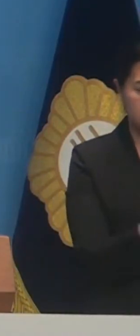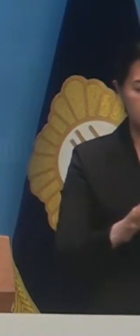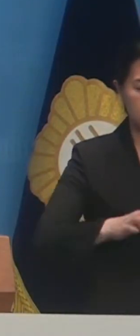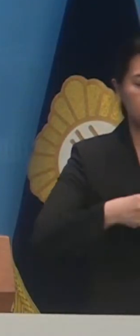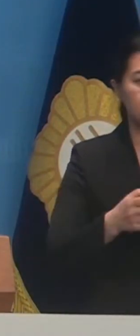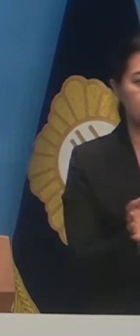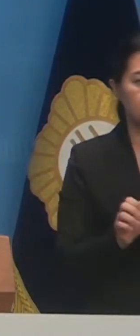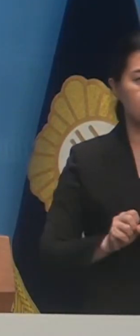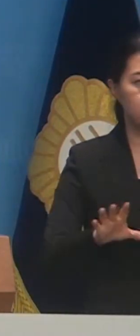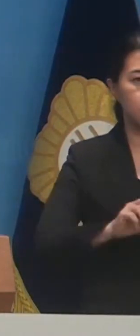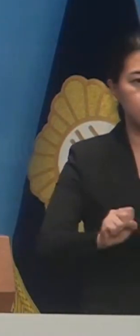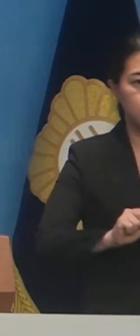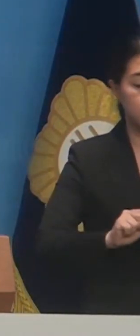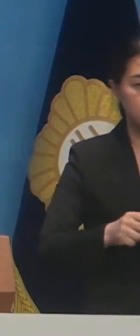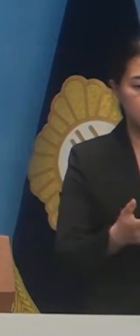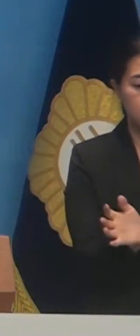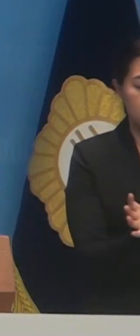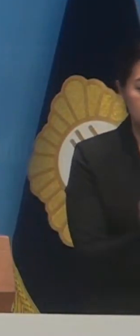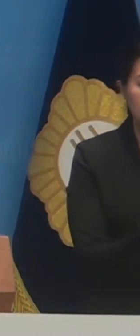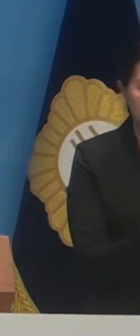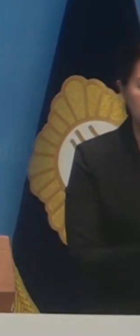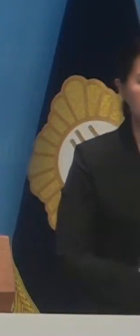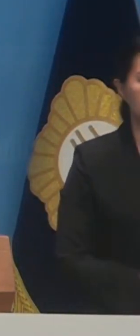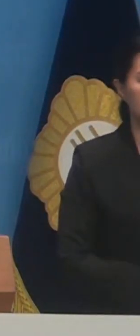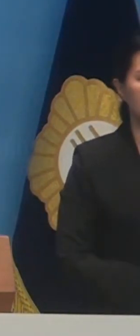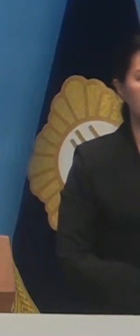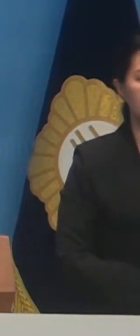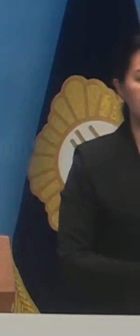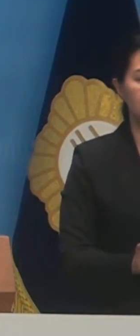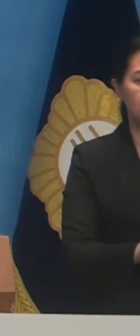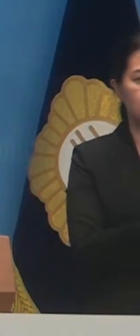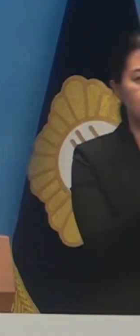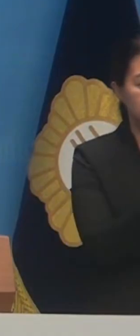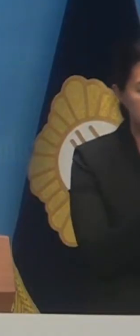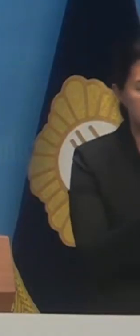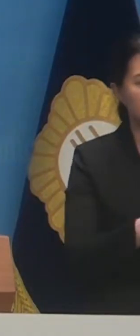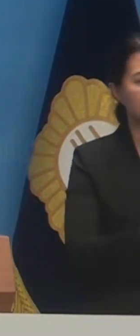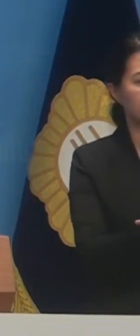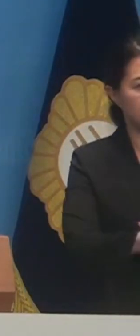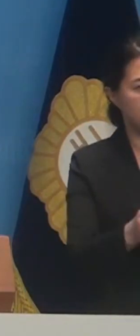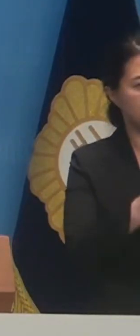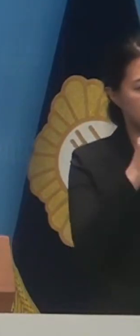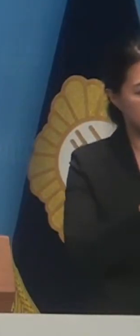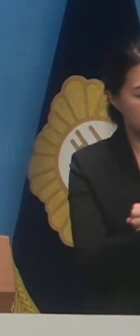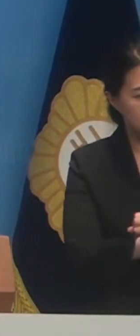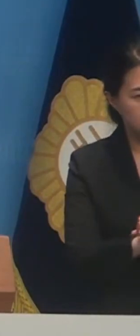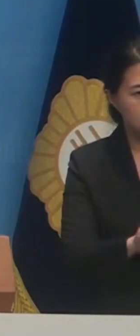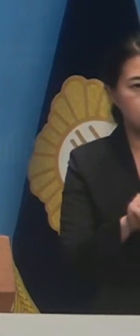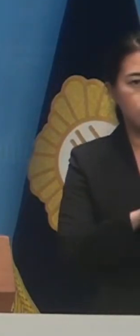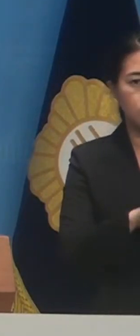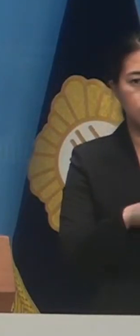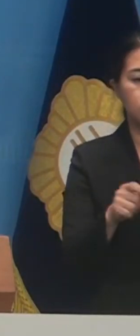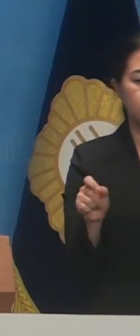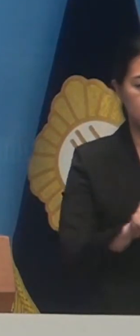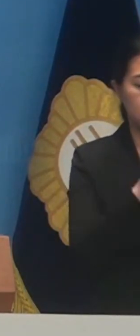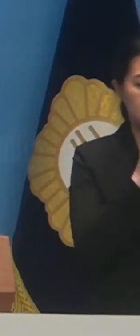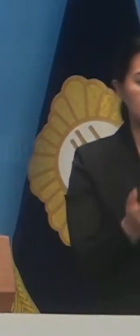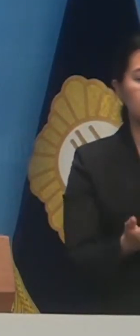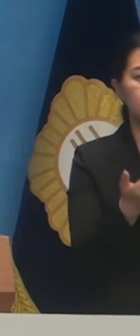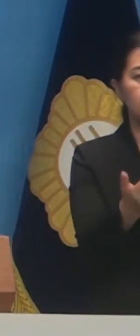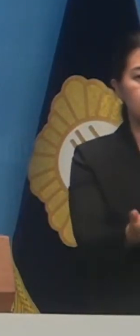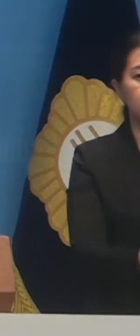국민의힘 해체행동이라는 단체가 언제 어떠한 사유로 설립이 되었는지 짧게 말씀드리겠습니다.